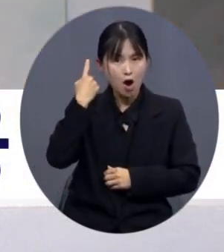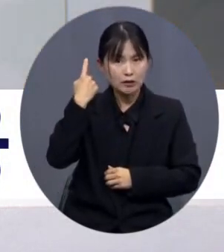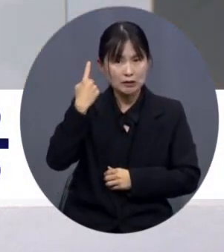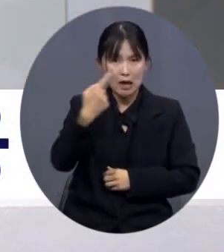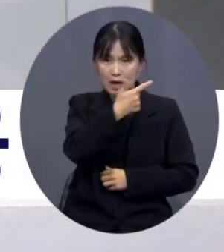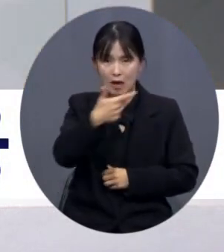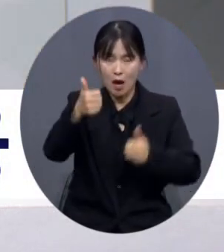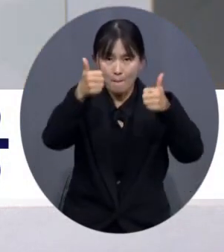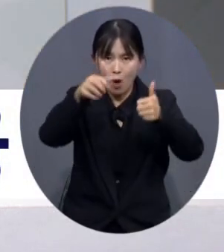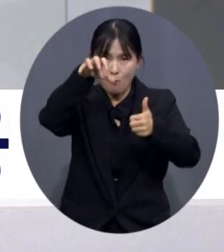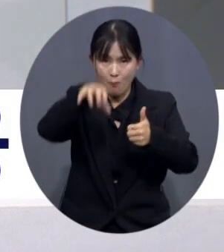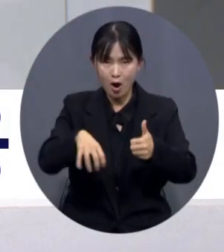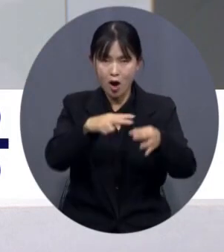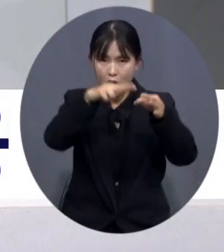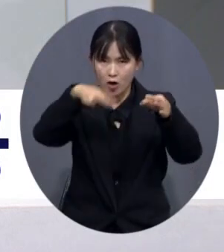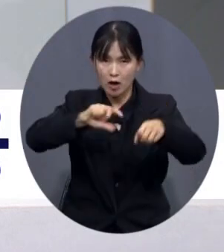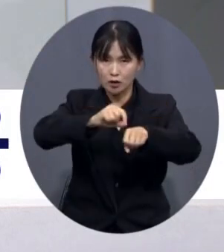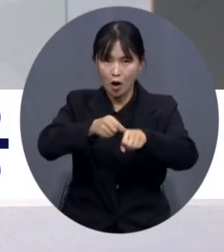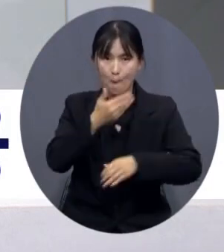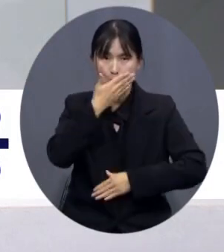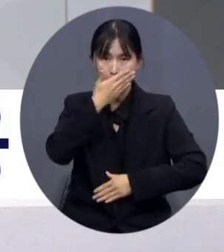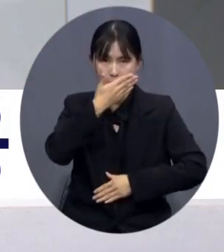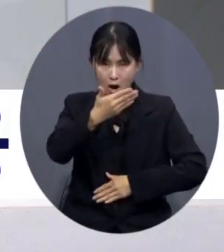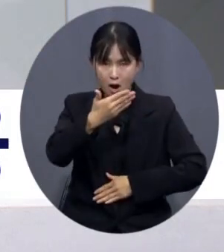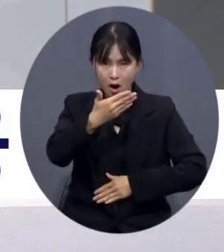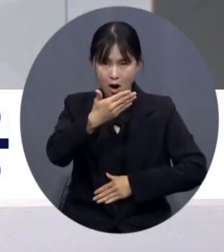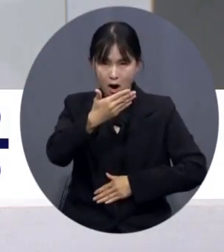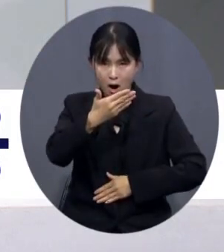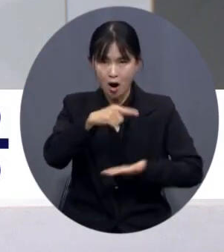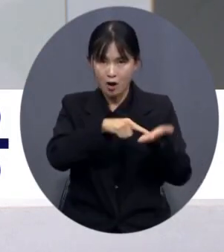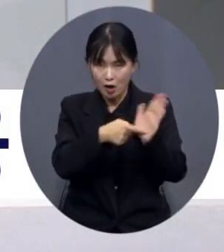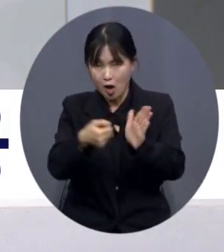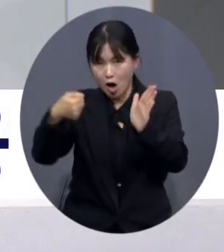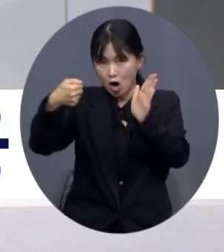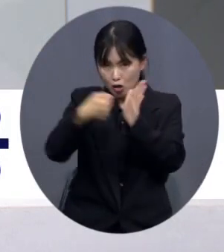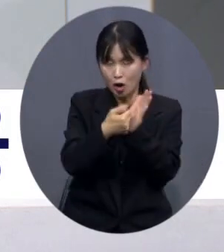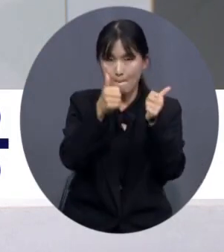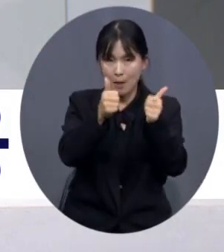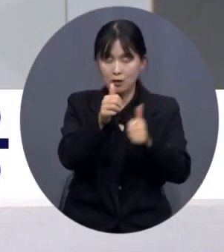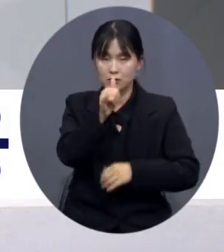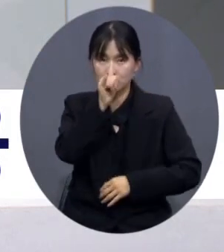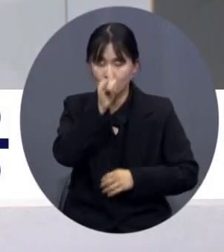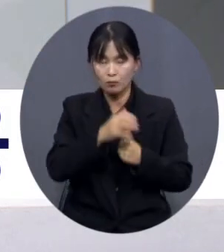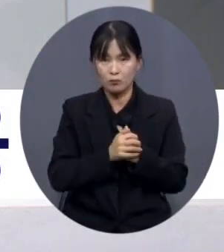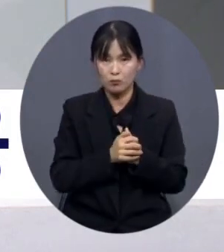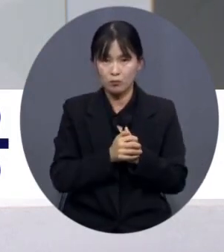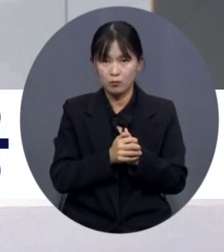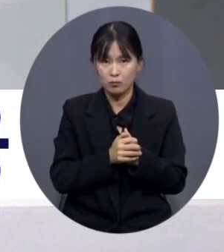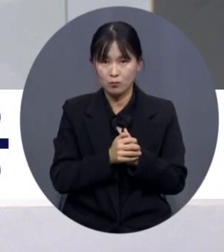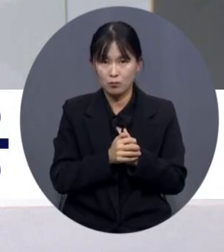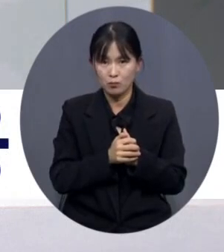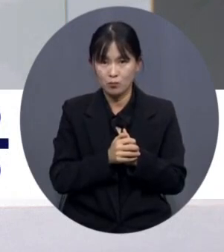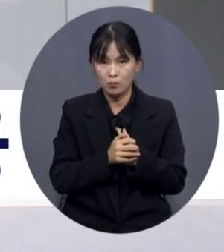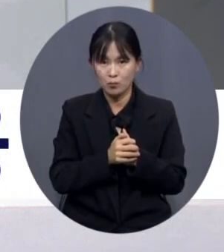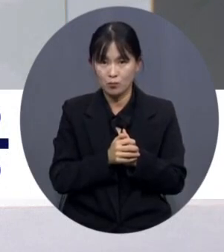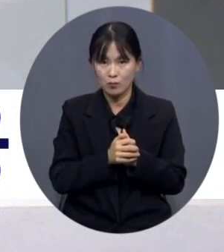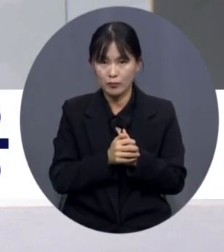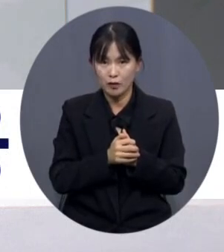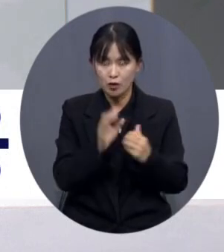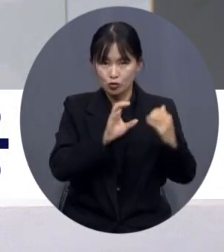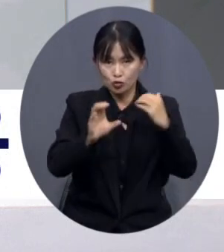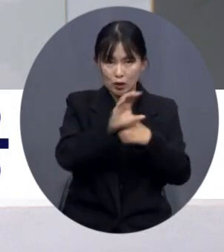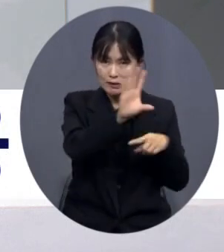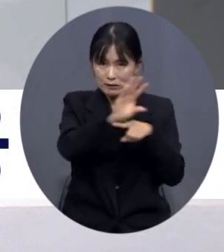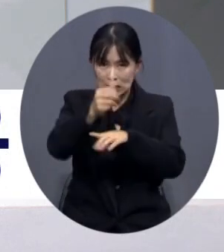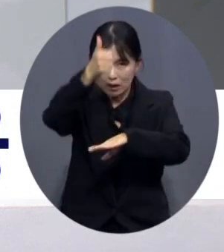대법원에서 형사 처벌이 가능하다고 결론 내린 판례가 있다고 전해드렸는데요 제주 MBC 추가